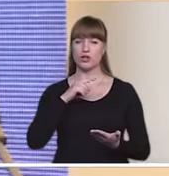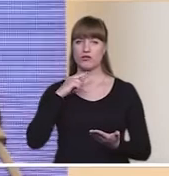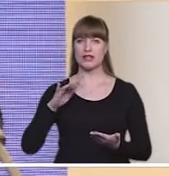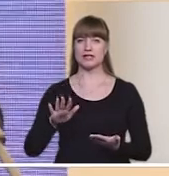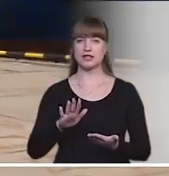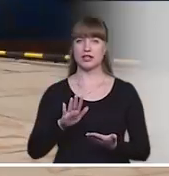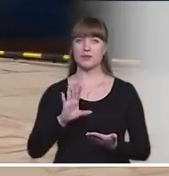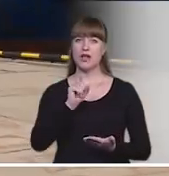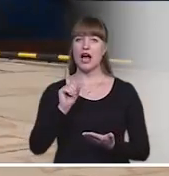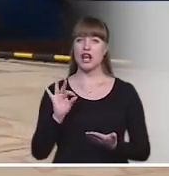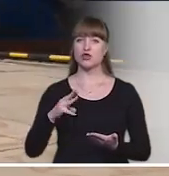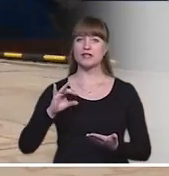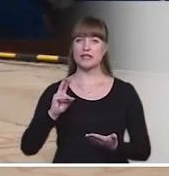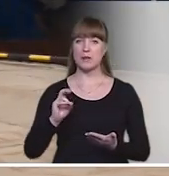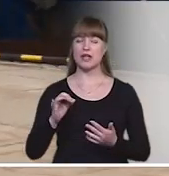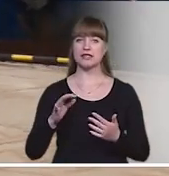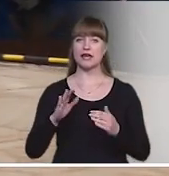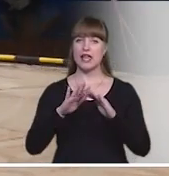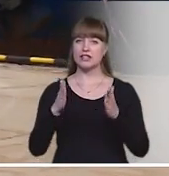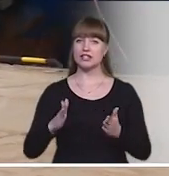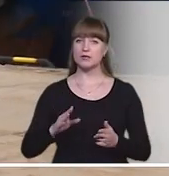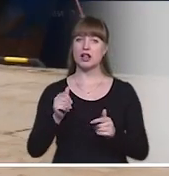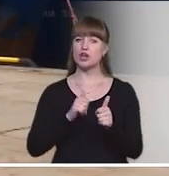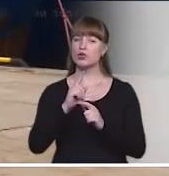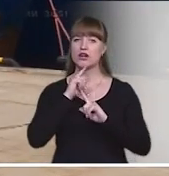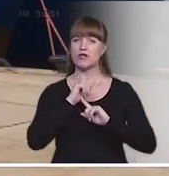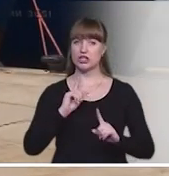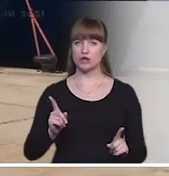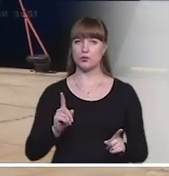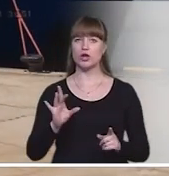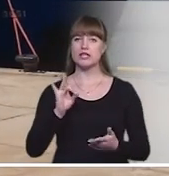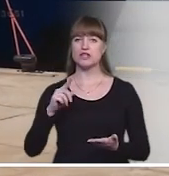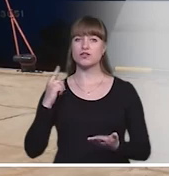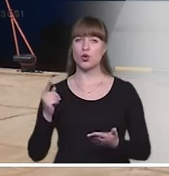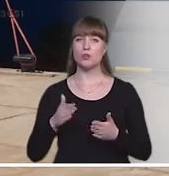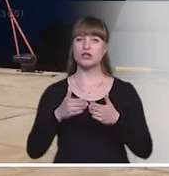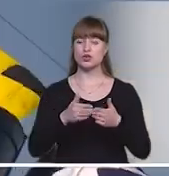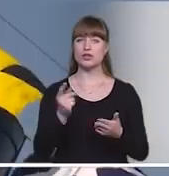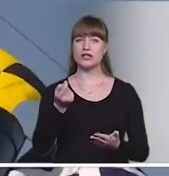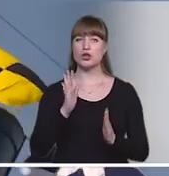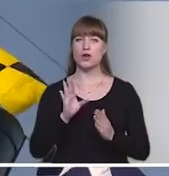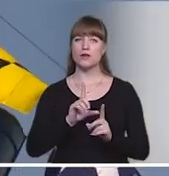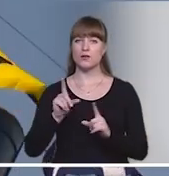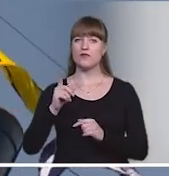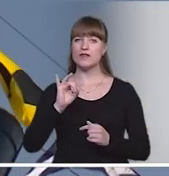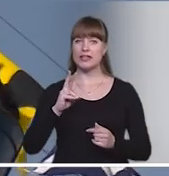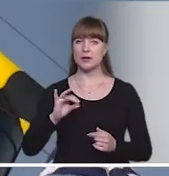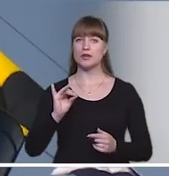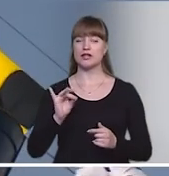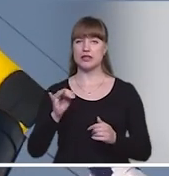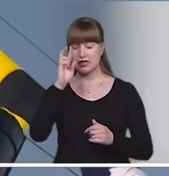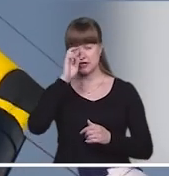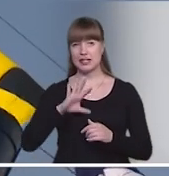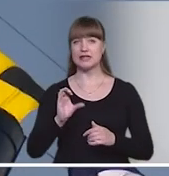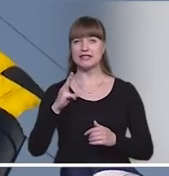России. Азовские и таманские терминалы конкурировать не будут. Из Ростовской области суда с зерном пойдут в Египет и страны